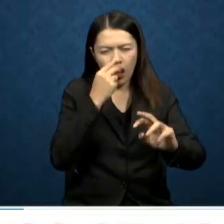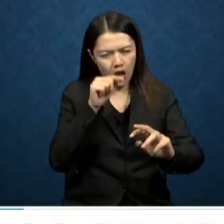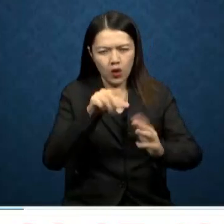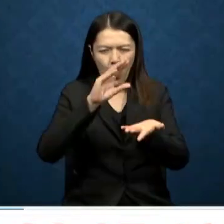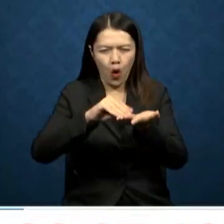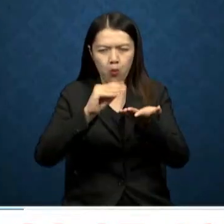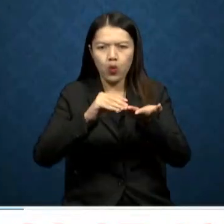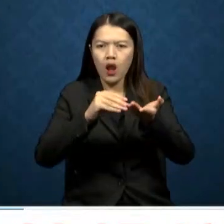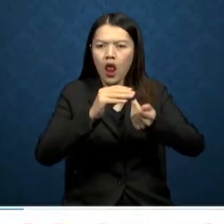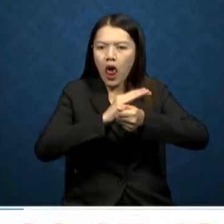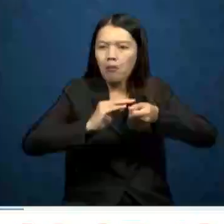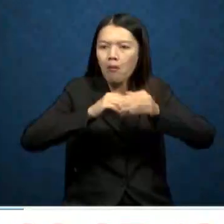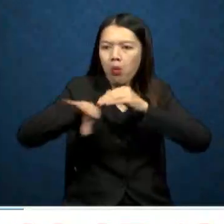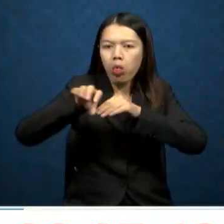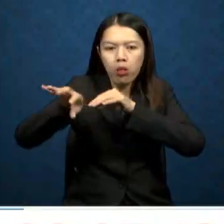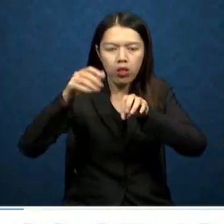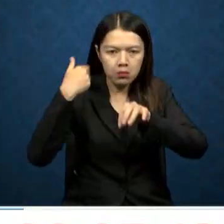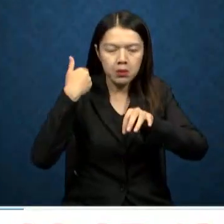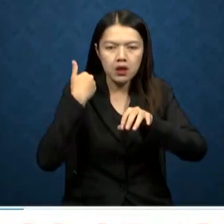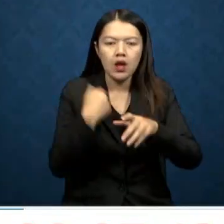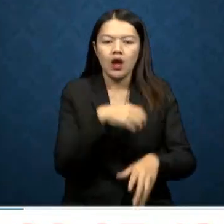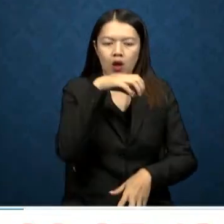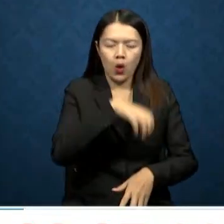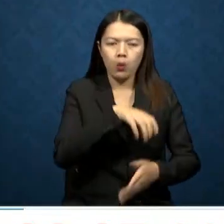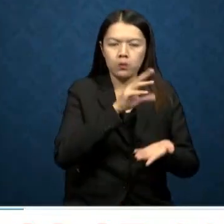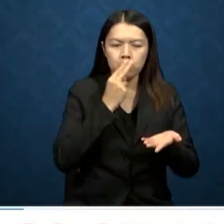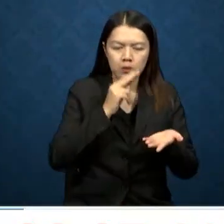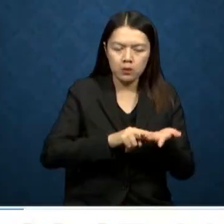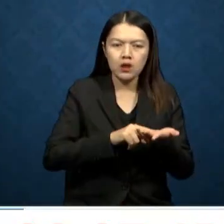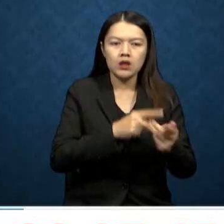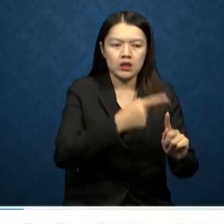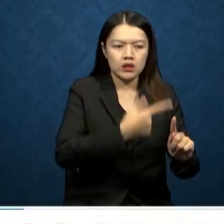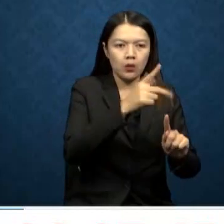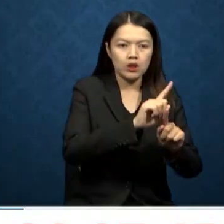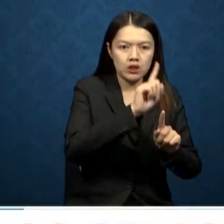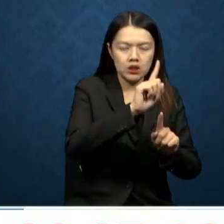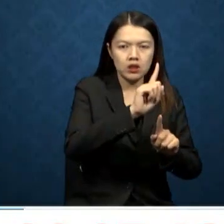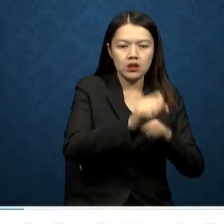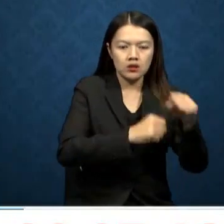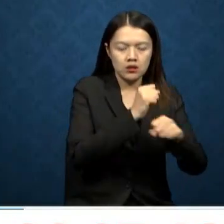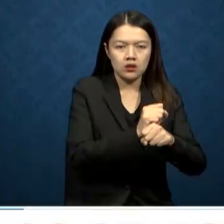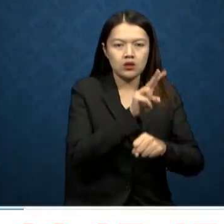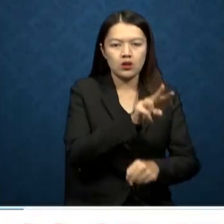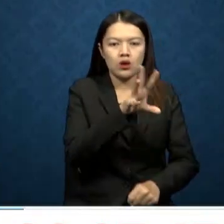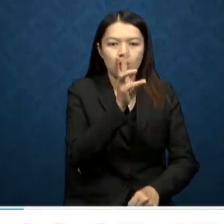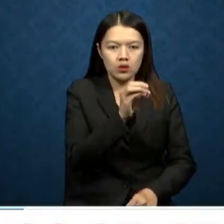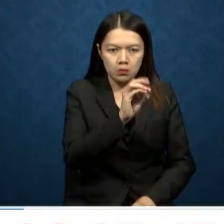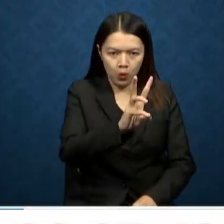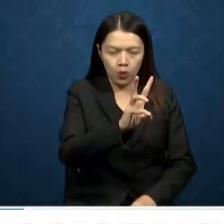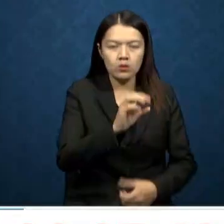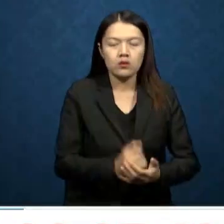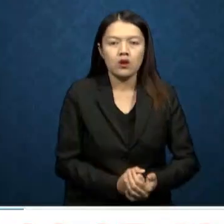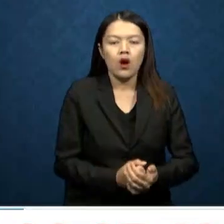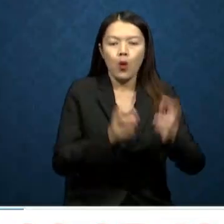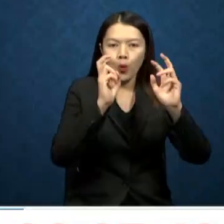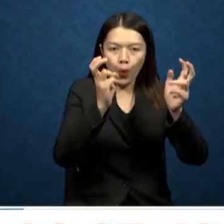มูลรั่วไหลกรมบัญชีกลางจึงได้มีหนังสือลงวันที่ 1มีนาคม2566